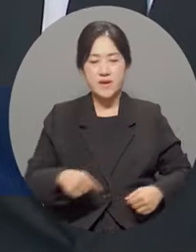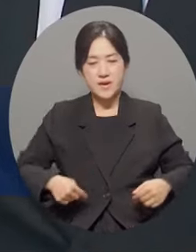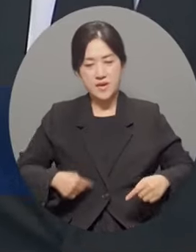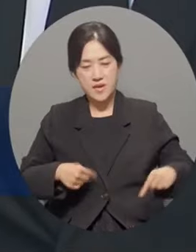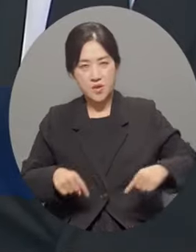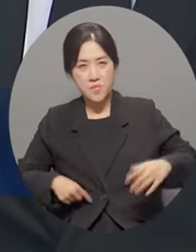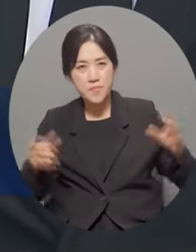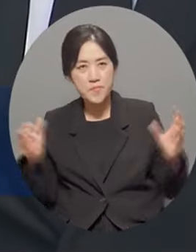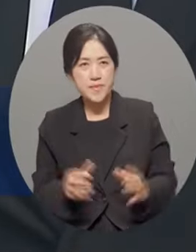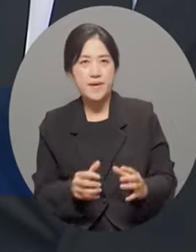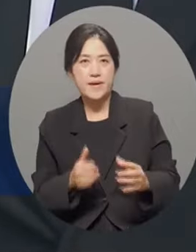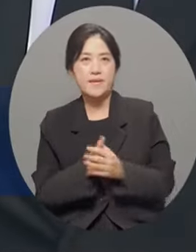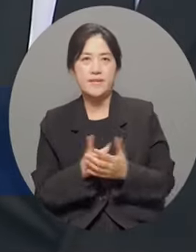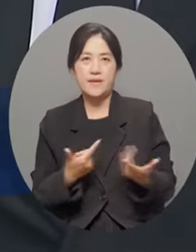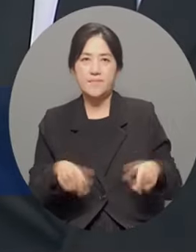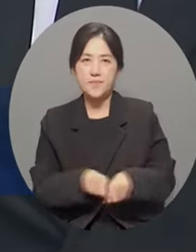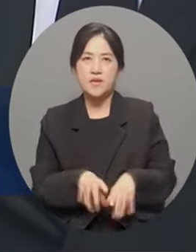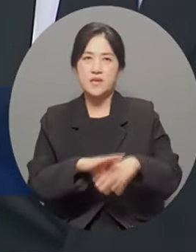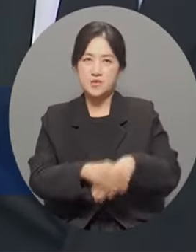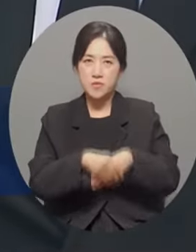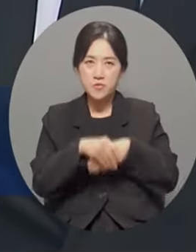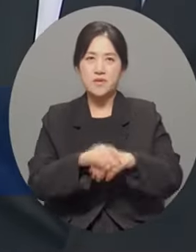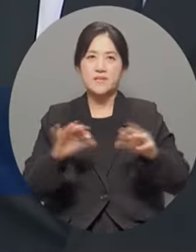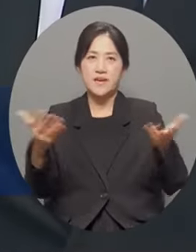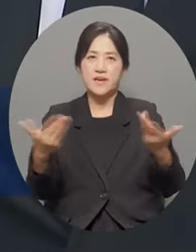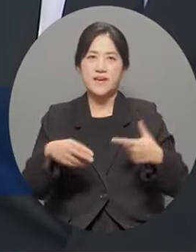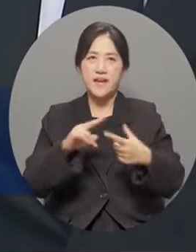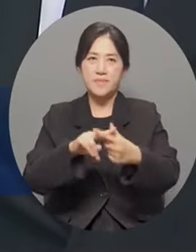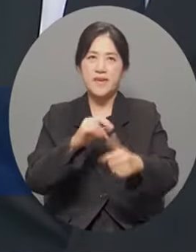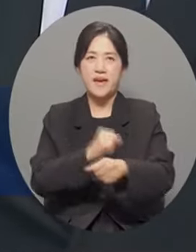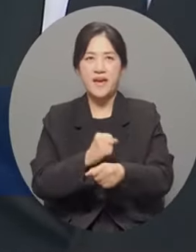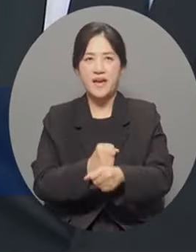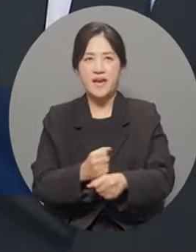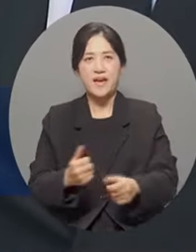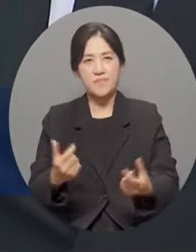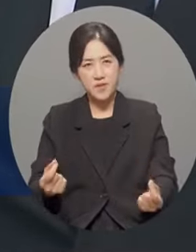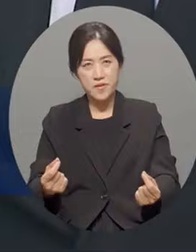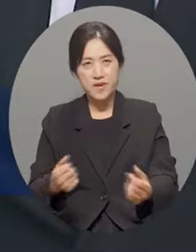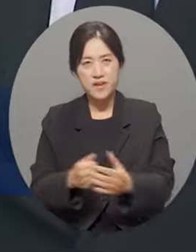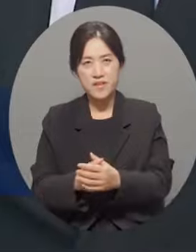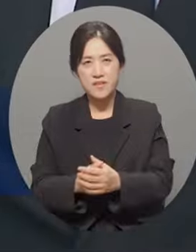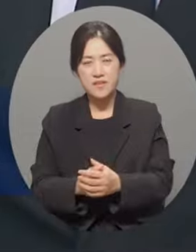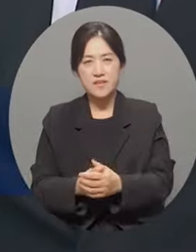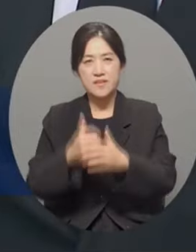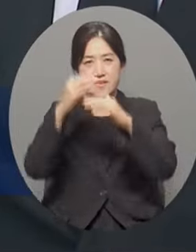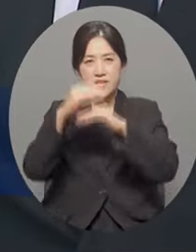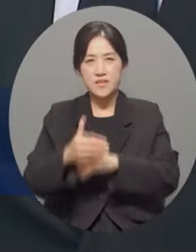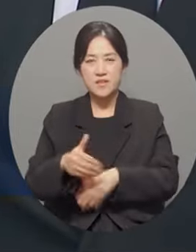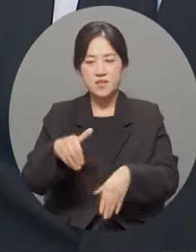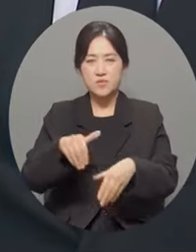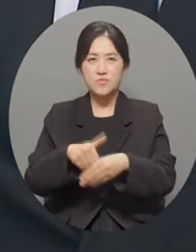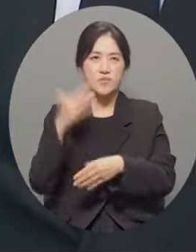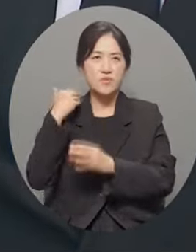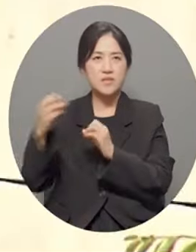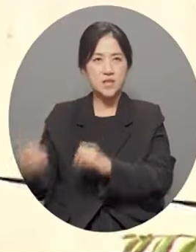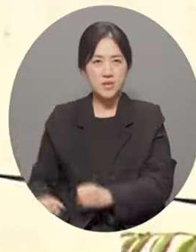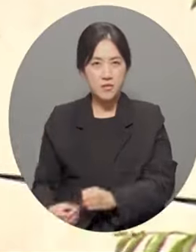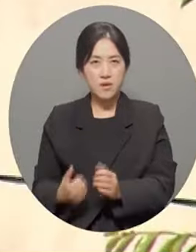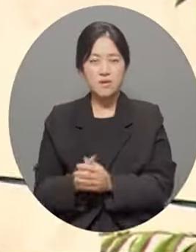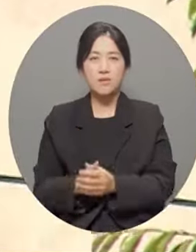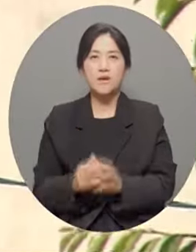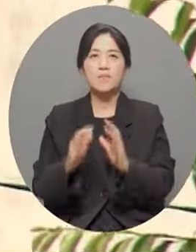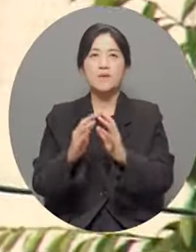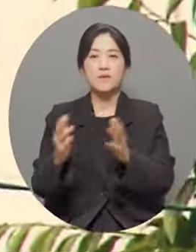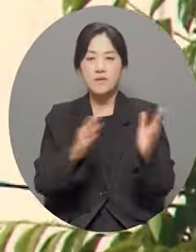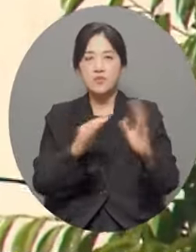협치라고 그럴까? 같이 손잡고 나라 일을 같이 해야 되지 않느냐. 그런 이야기를 남고. 한편